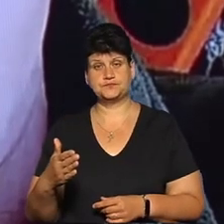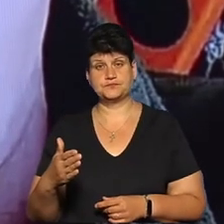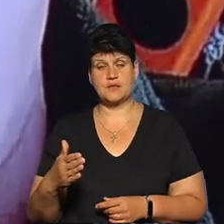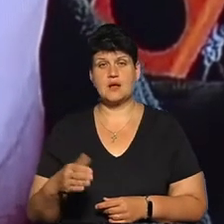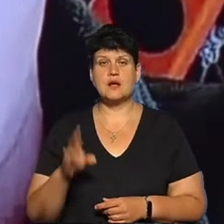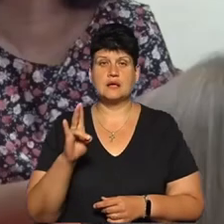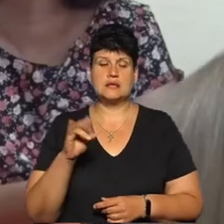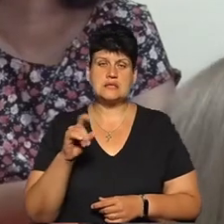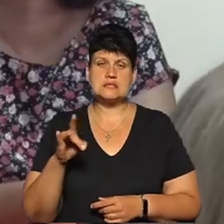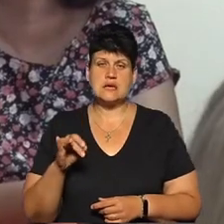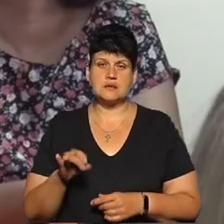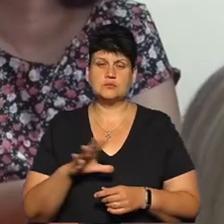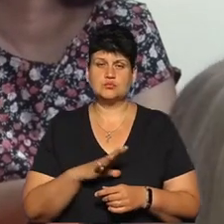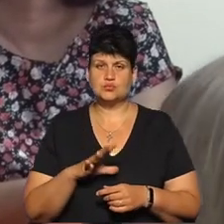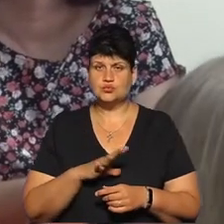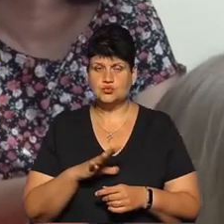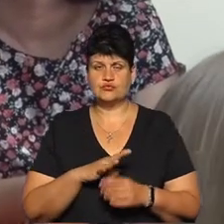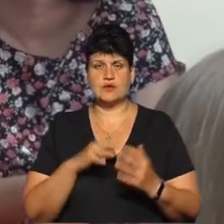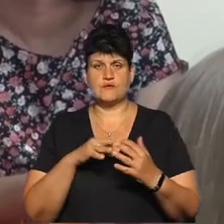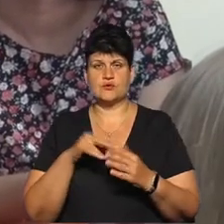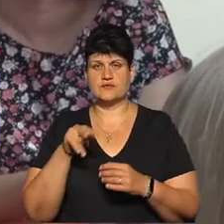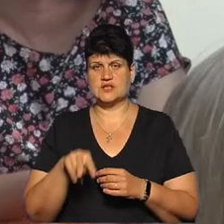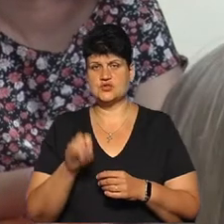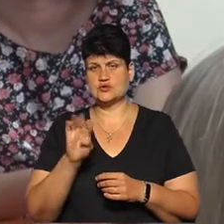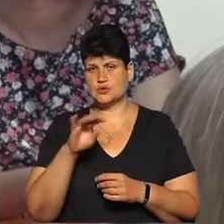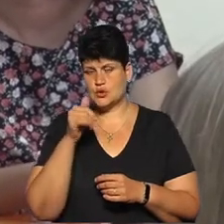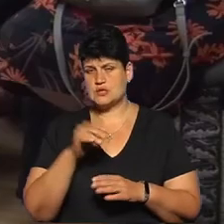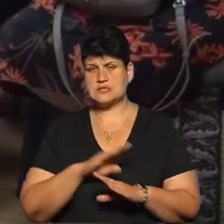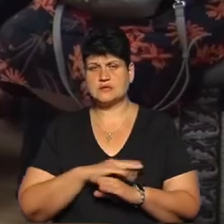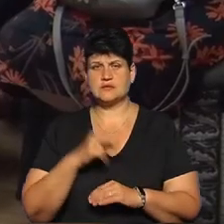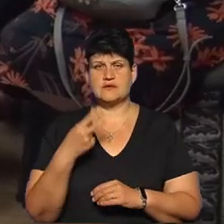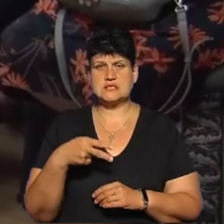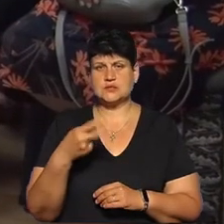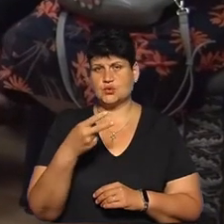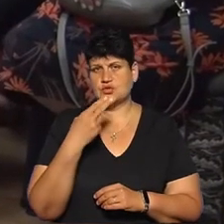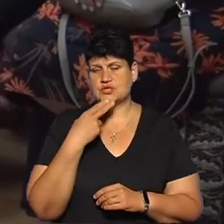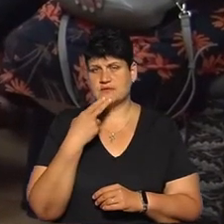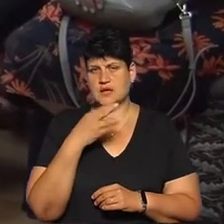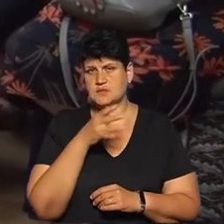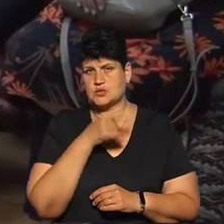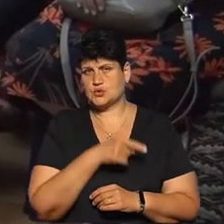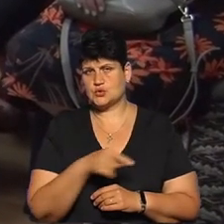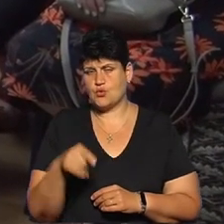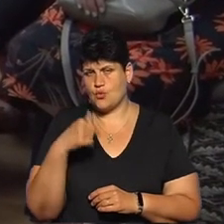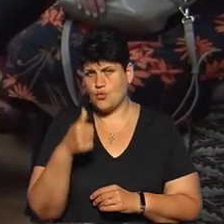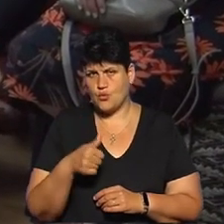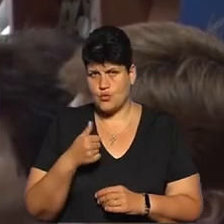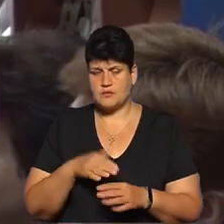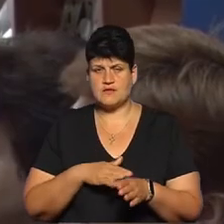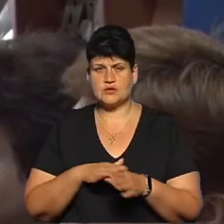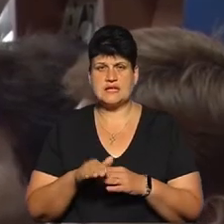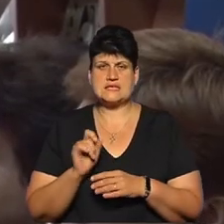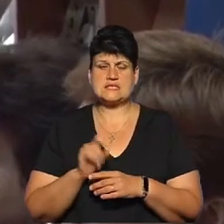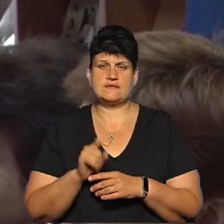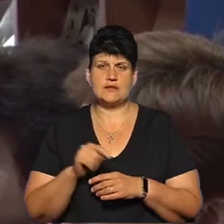з 2014 року. Загинув 22 червня цього року під час виконання бойового завдання на Луганщині. У загиблого